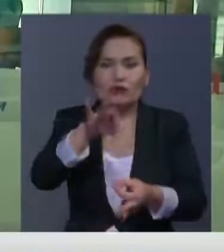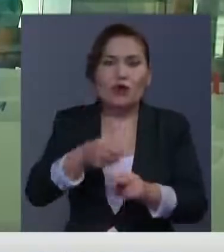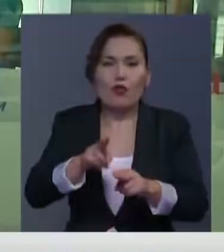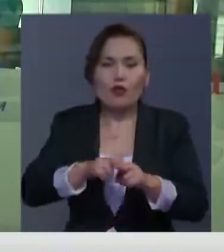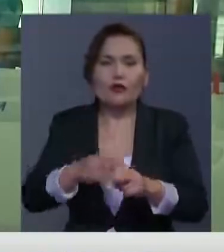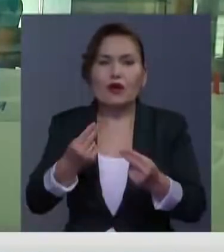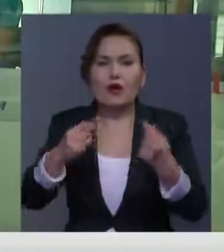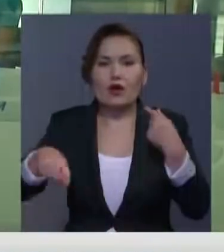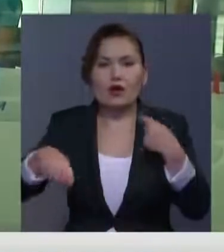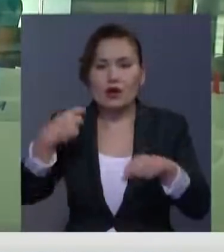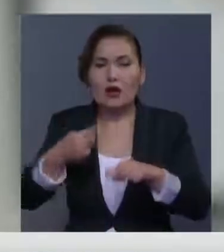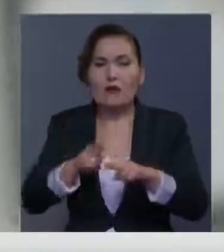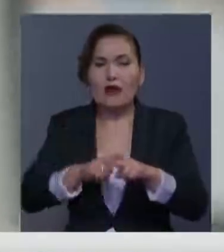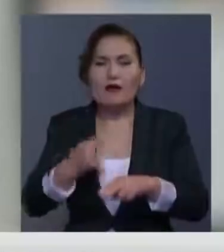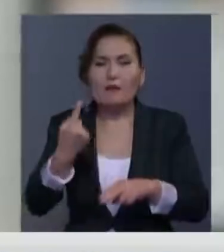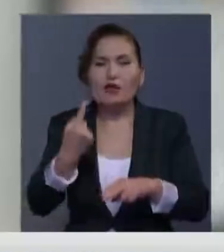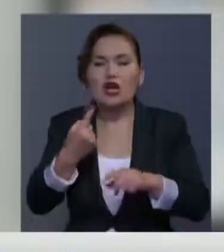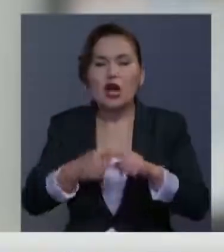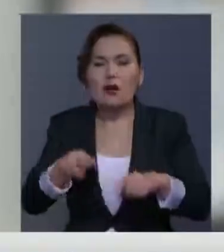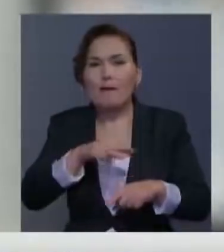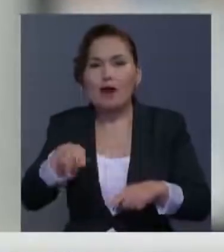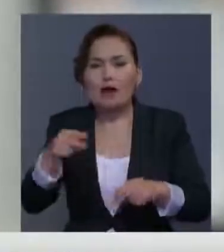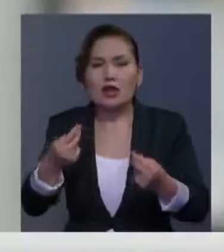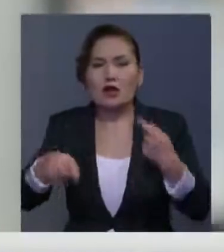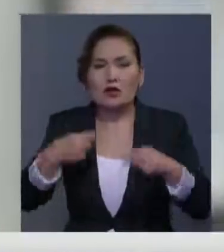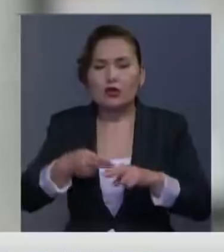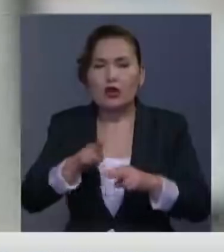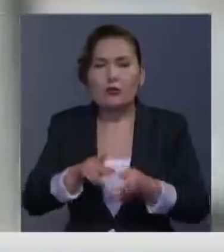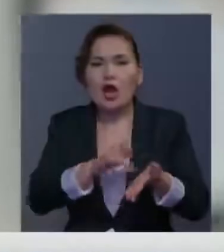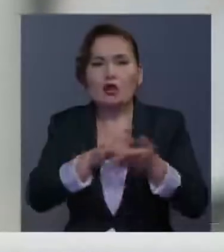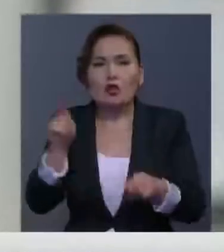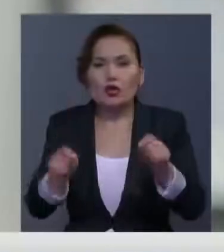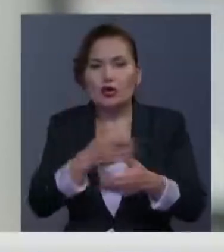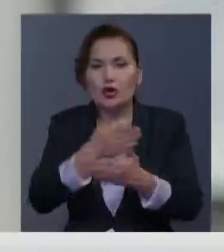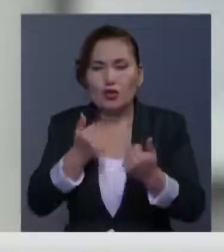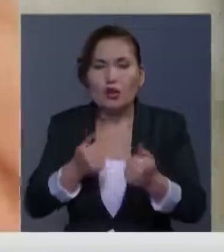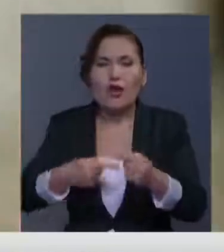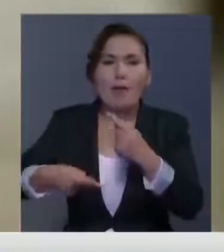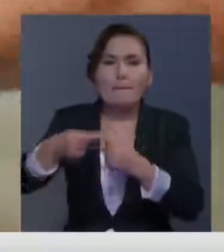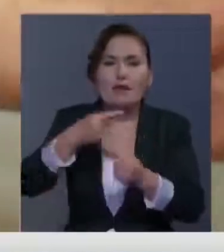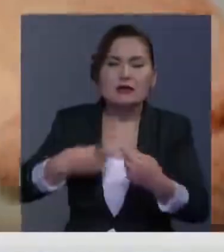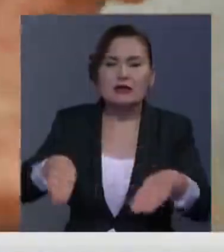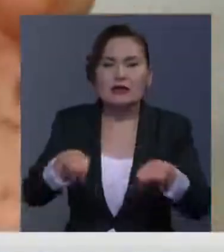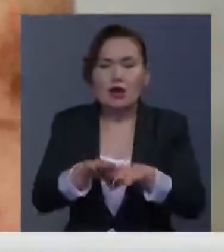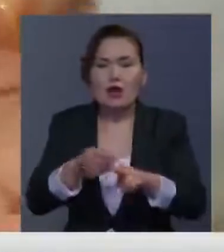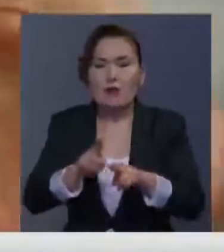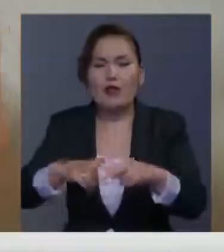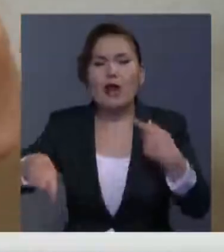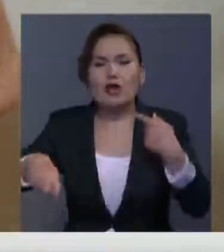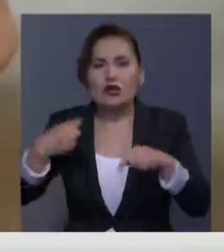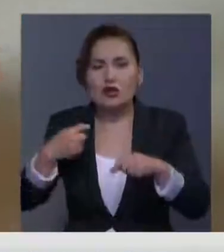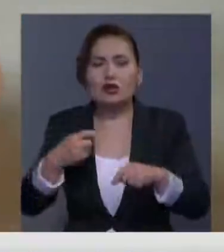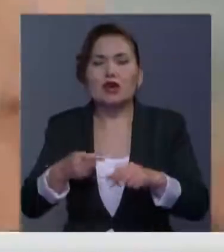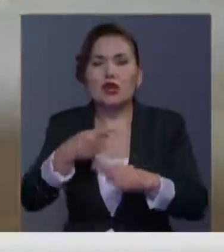шығыны $1 миллиард жеткен. Дағдарыстан көп кәсіпкер бизнесін жапқан, алысын жалғастырғандар шығынды алып жатқан